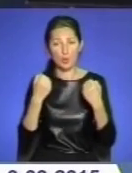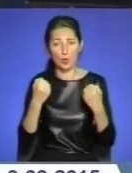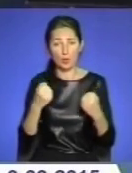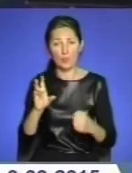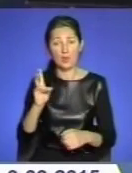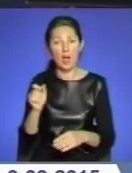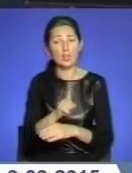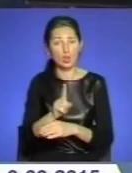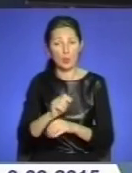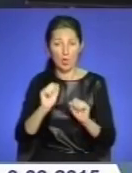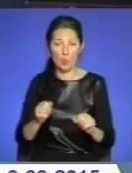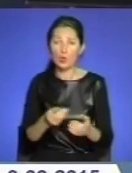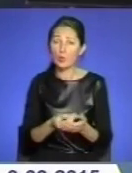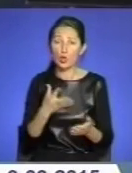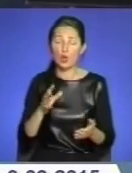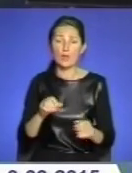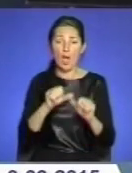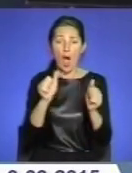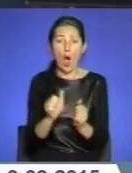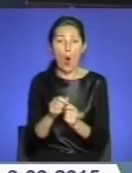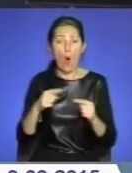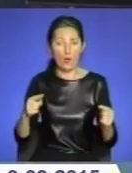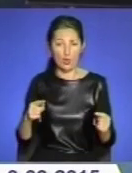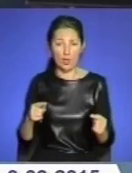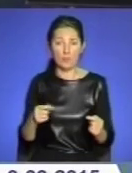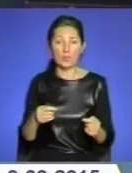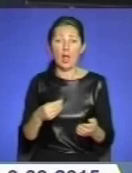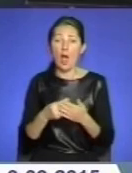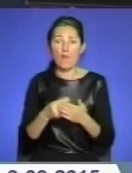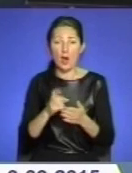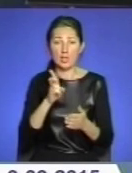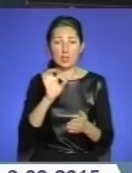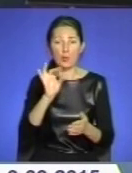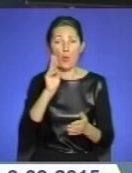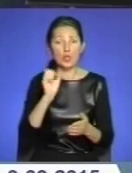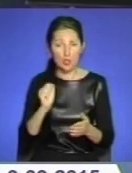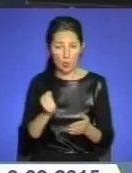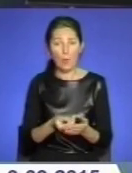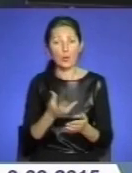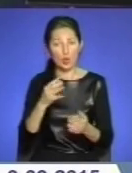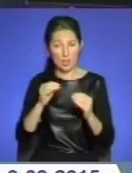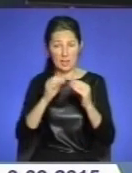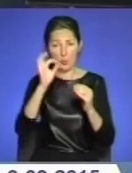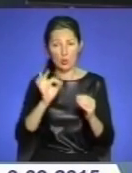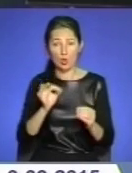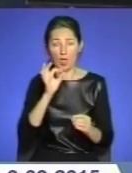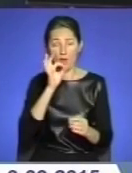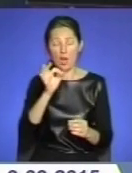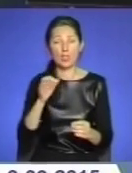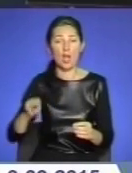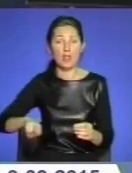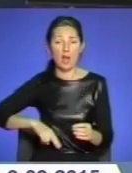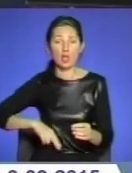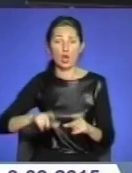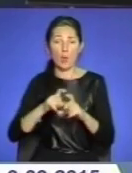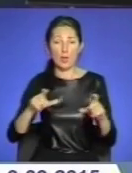На Тернопільщині можуть подорожчати овочі. Ймовірно, що вартість борщового набору зросте на 10%, каже директор департаменту агропромислового